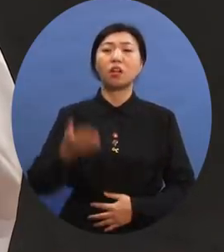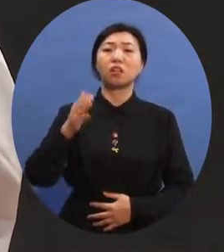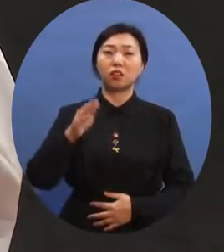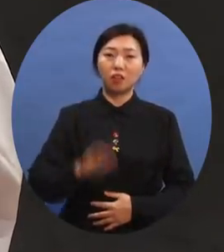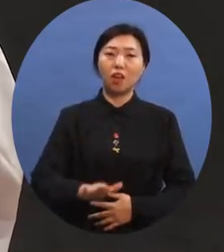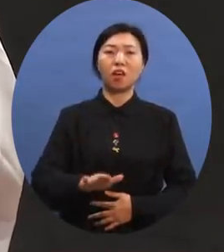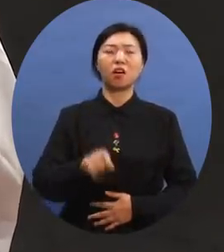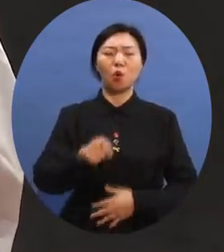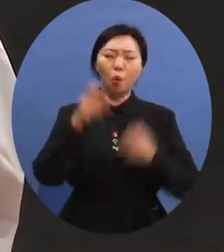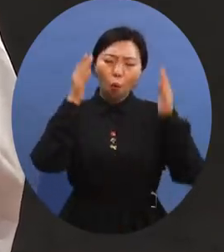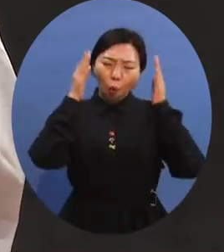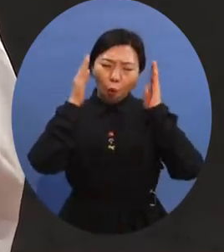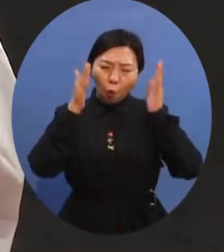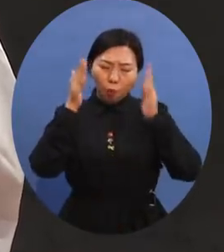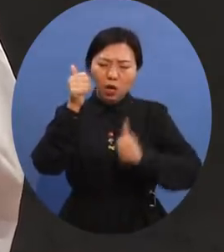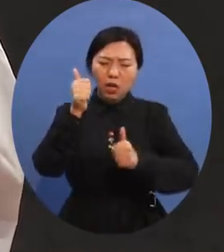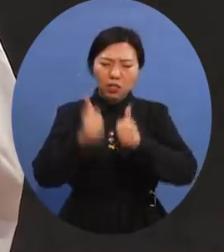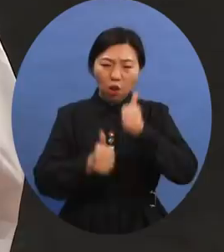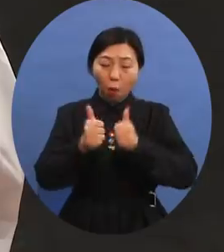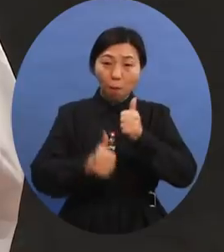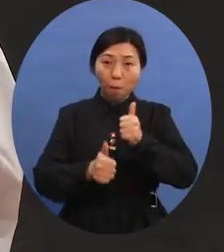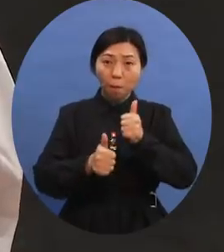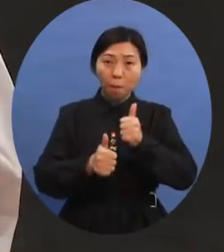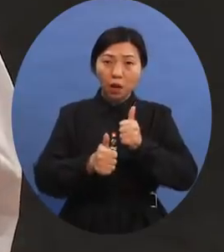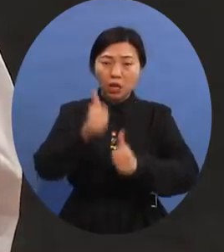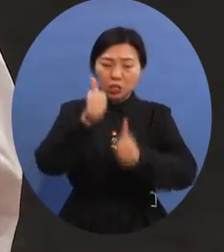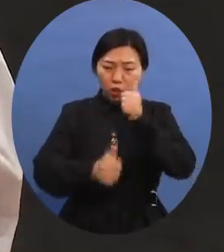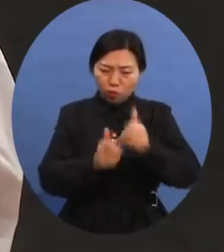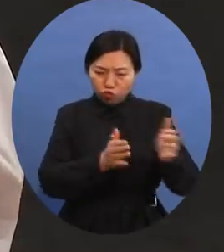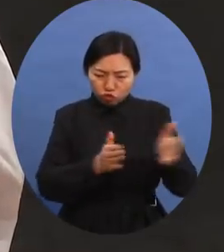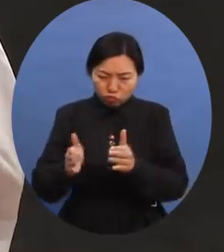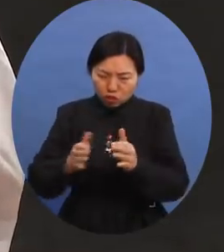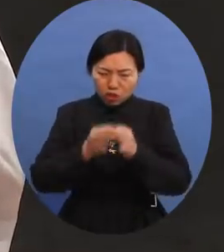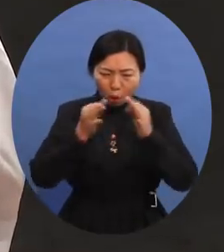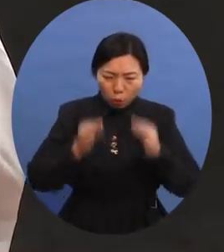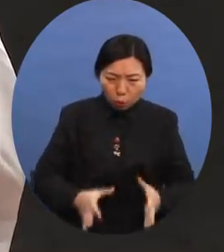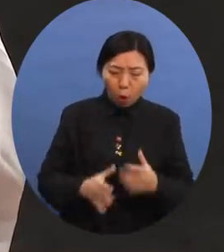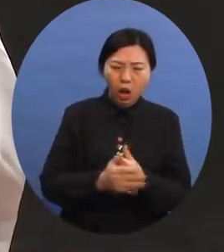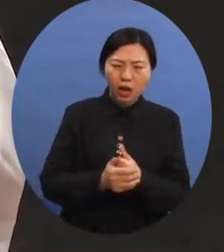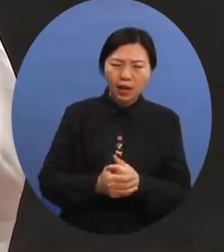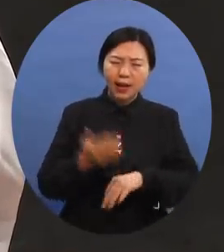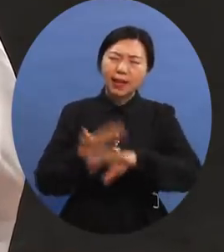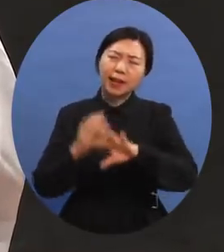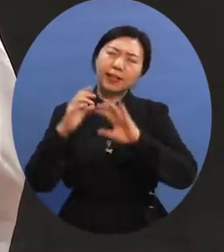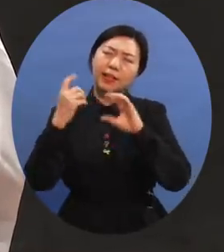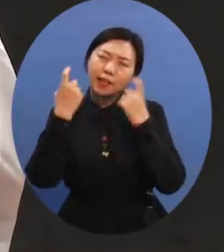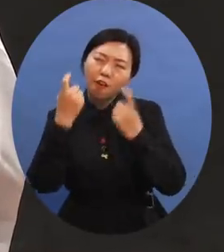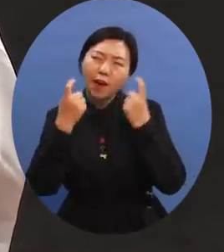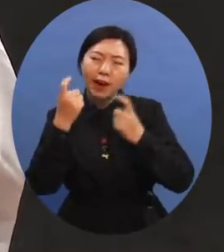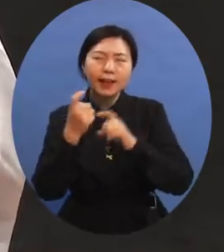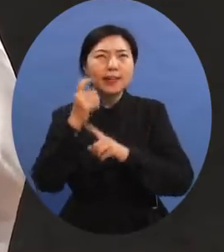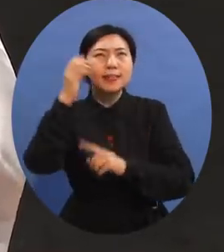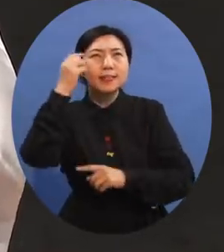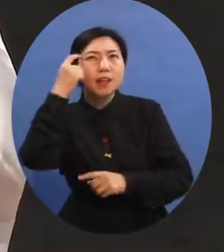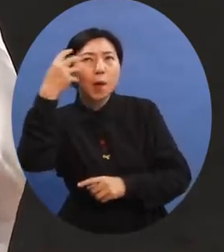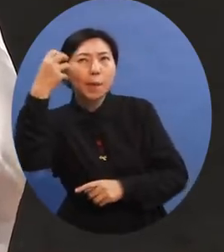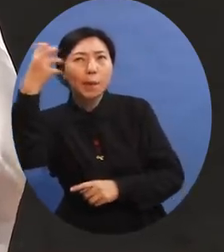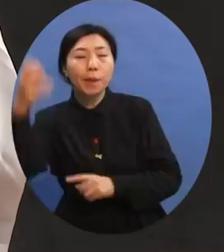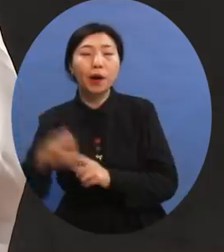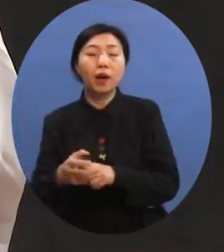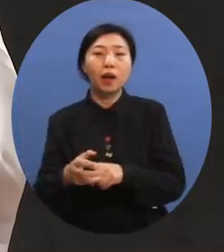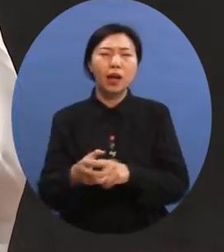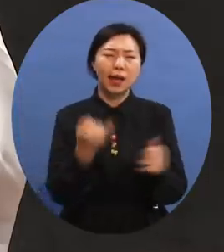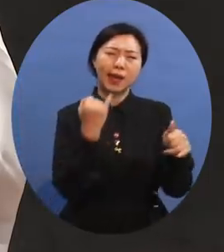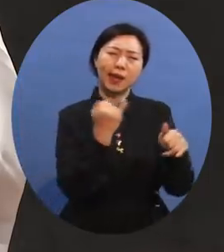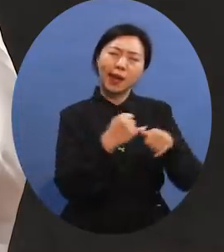근데 그거는 공부, 고시 공부하면서 내 여행 갈 생각을 하거나 연애할 생각을 하는 거는 공부를